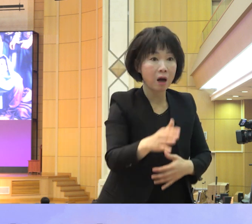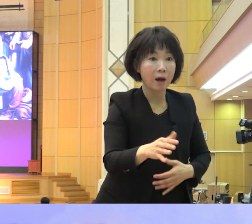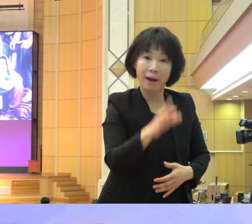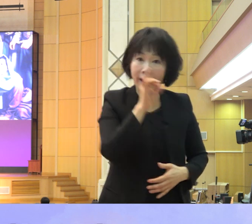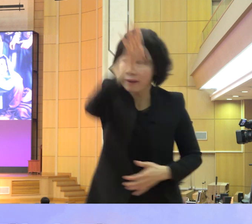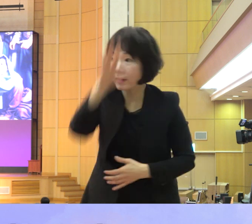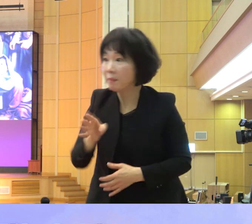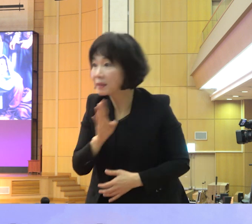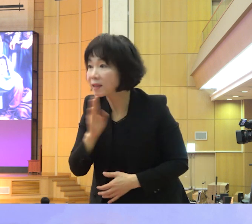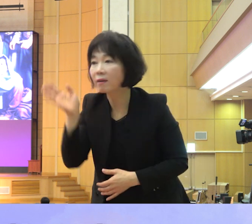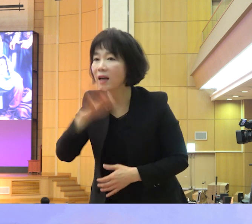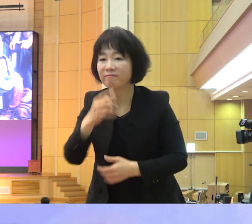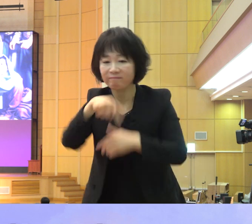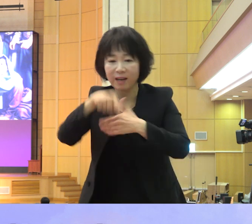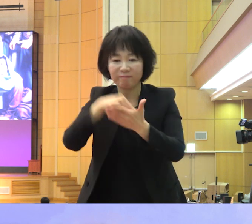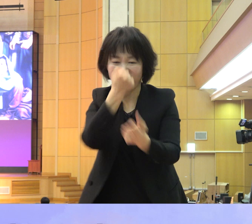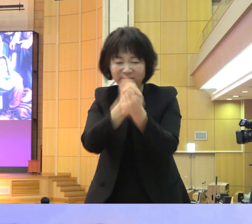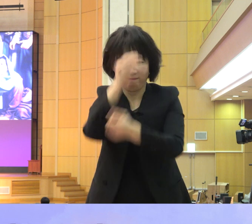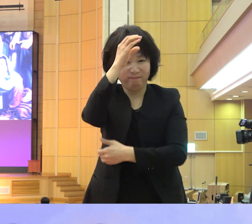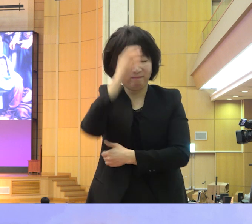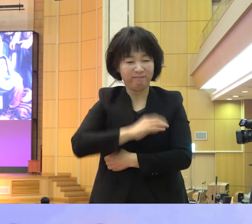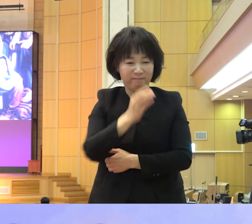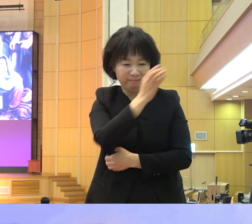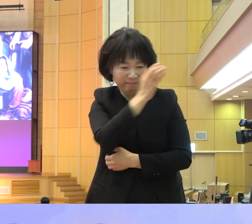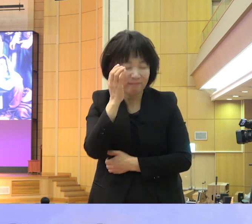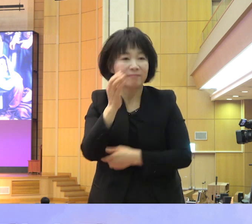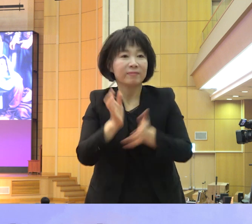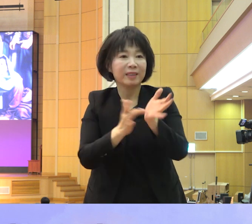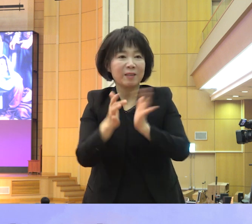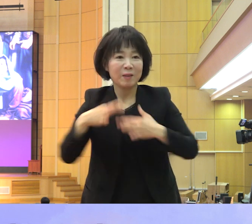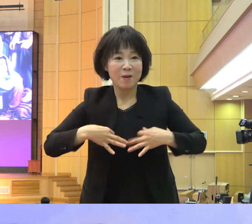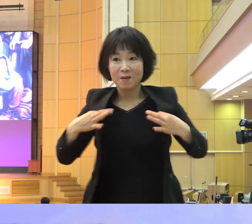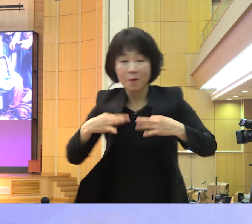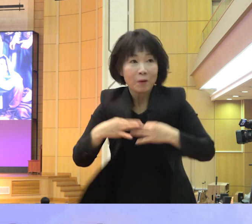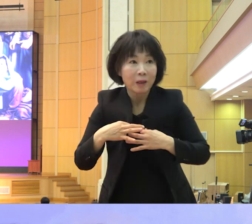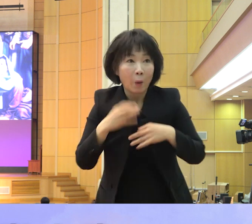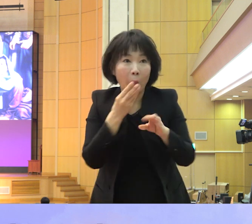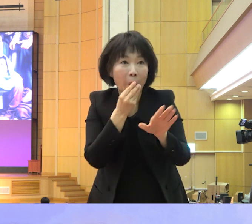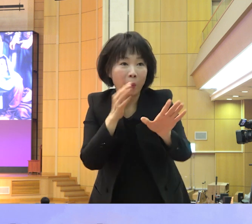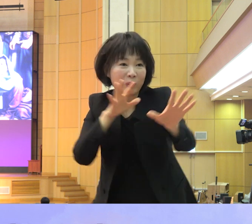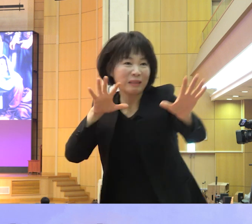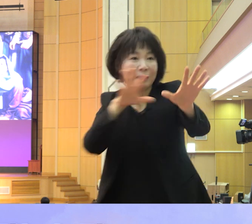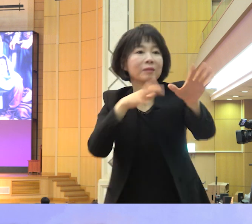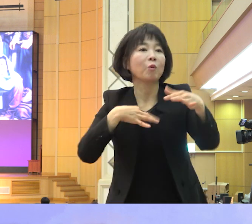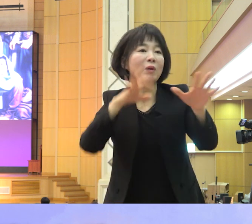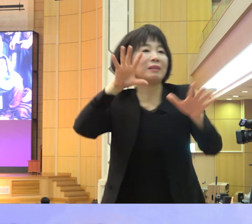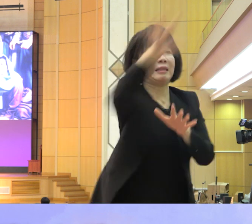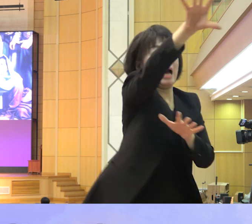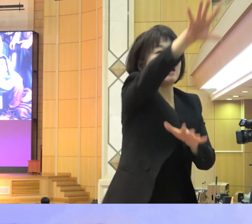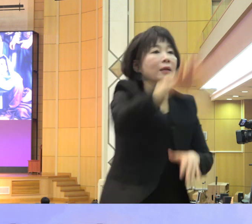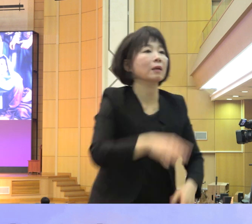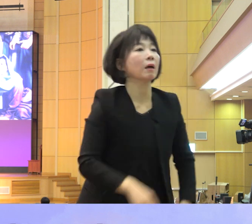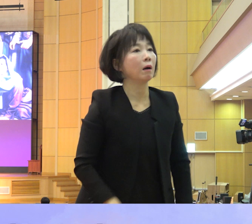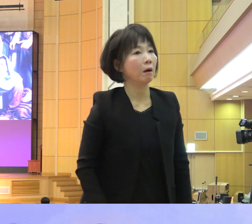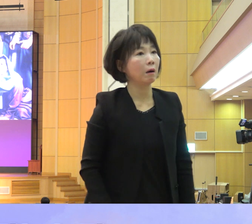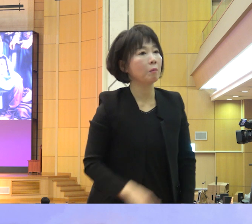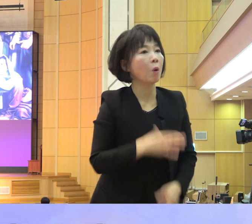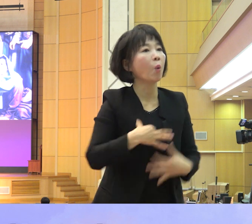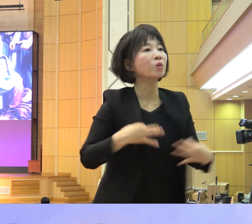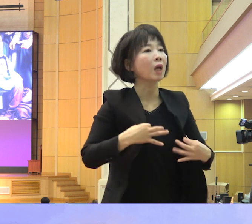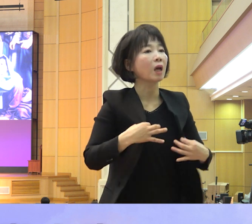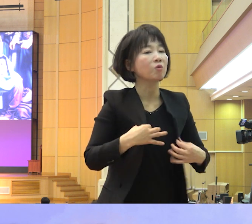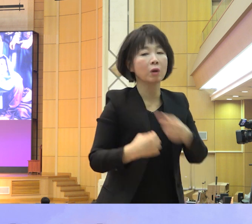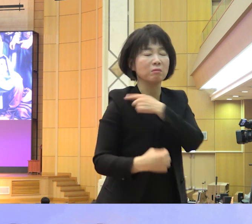신발도 들기 감당치 못하겠다 하고 예수님이 신을 신었을 때 그 끈을 풀어서 신발을 벗겨드리기